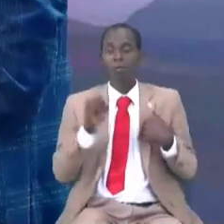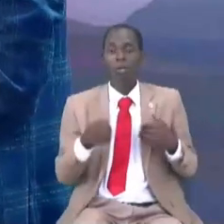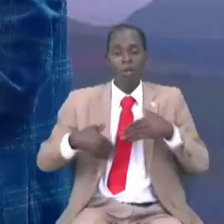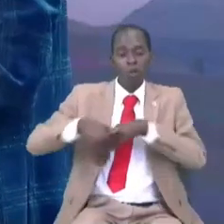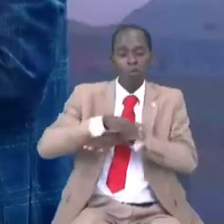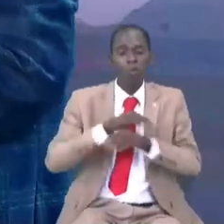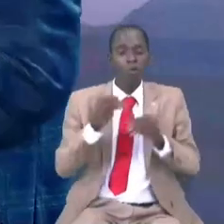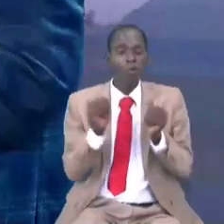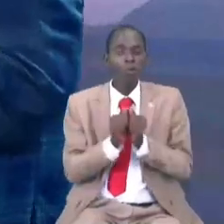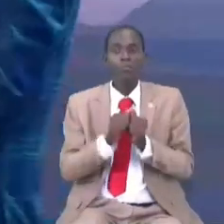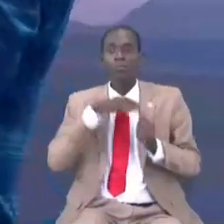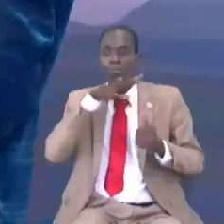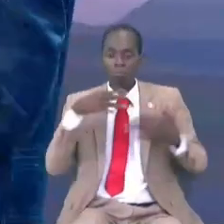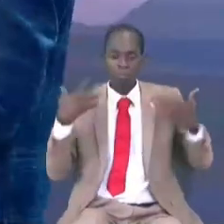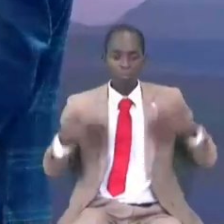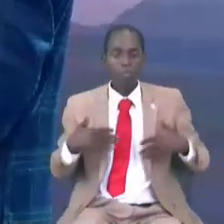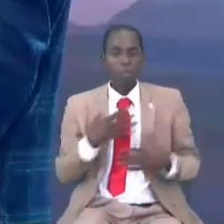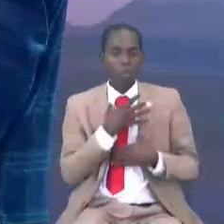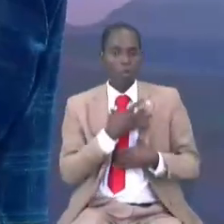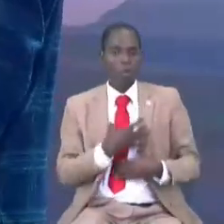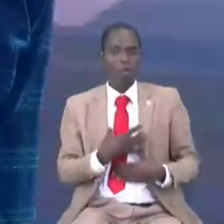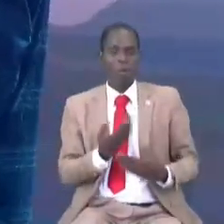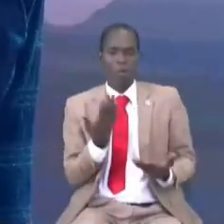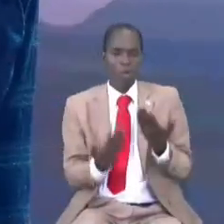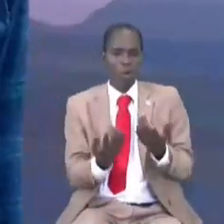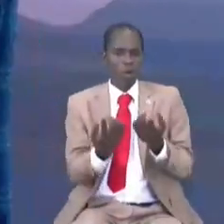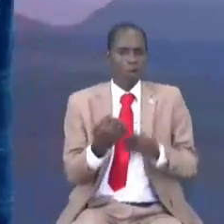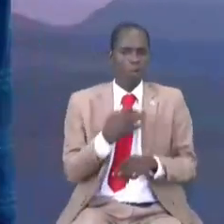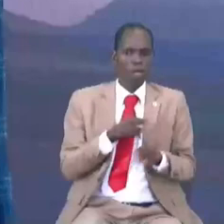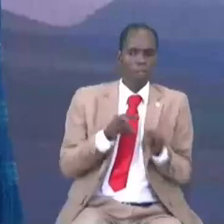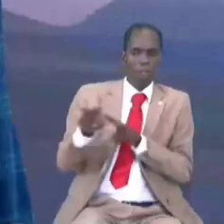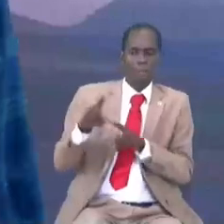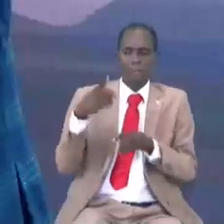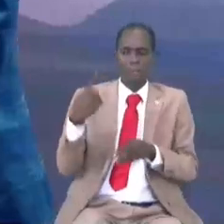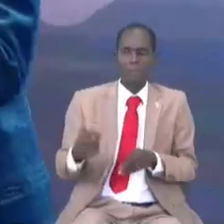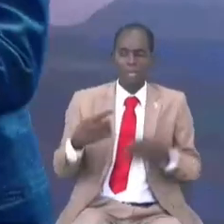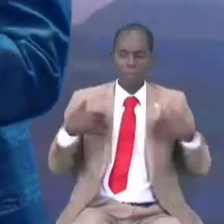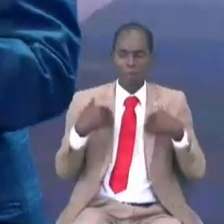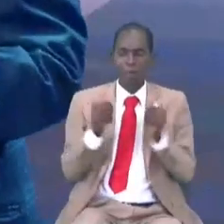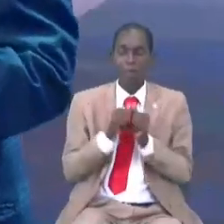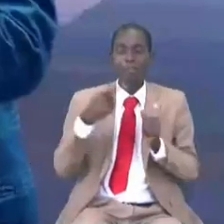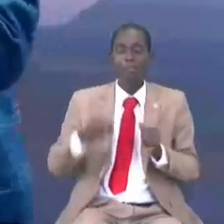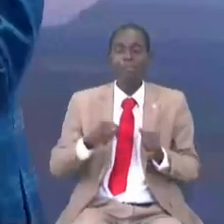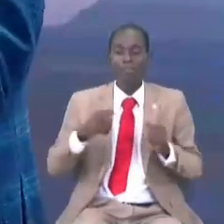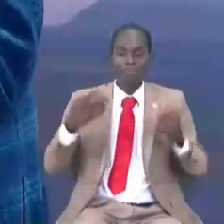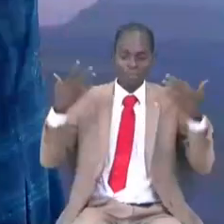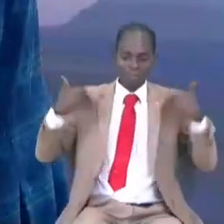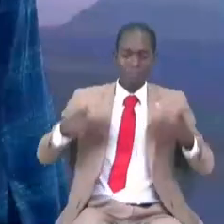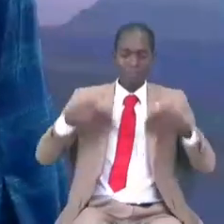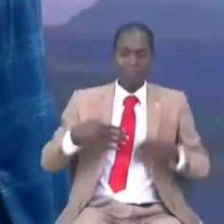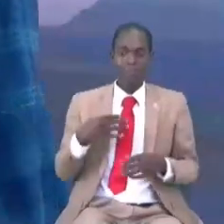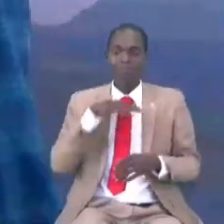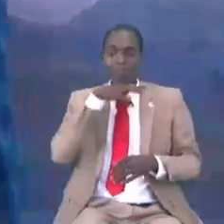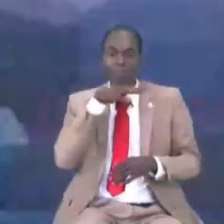Je vois le sac sur la bête. Peut-être que je suis faim parce que je n'ai rien mangé, je n'ai pas bu d'eau.